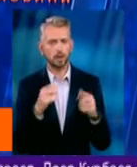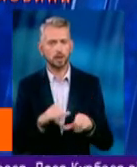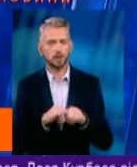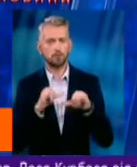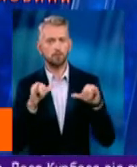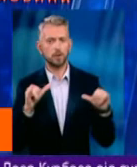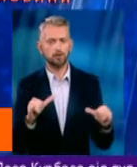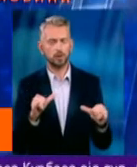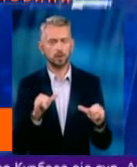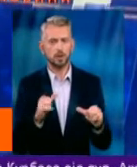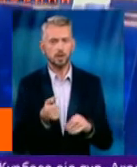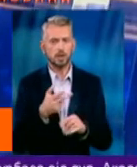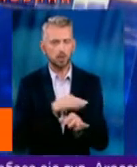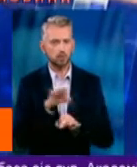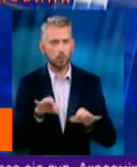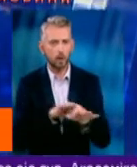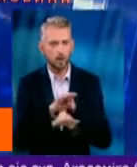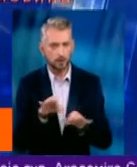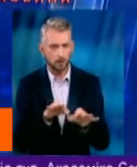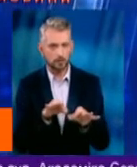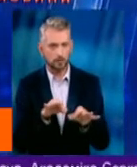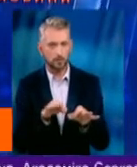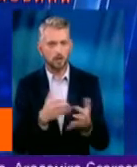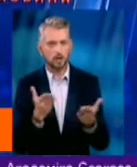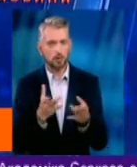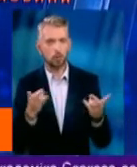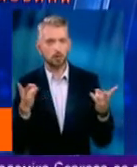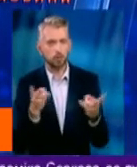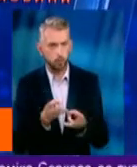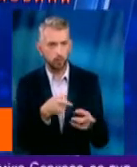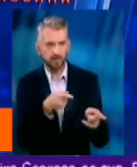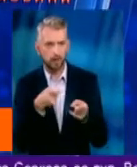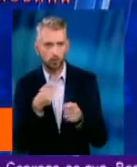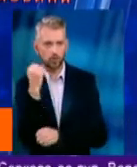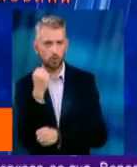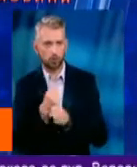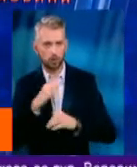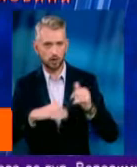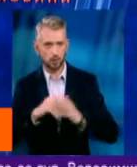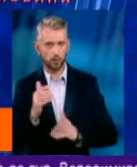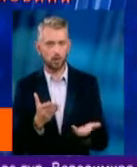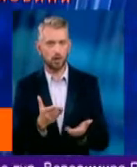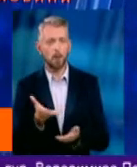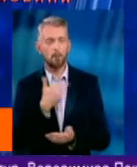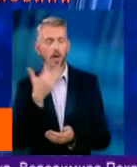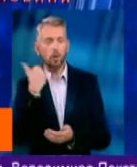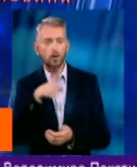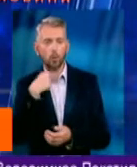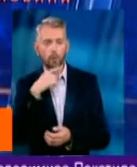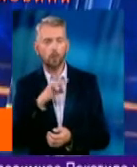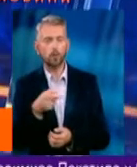збільшили кількість проєктів інфраструктурних, які потребують залучення робочих рук. Ми ж то, коли говоримо про те,